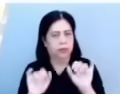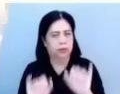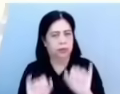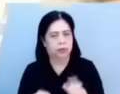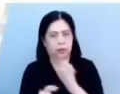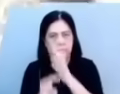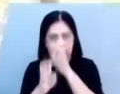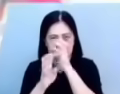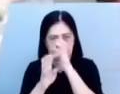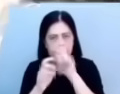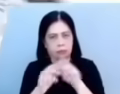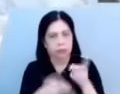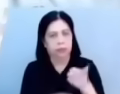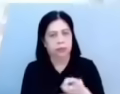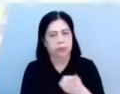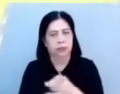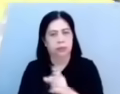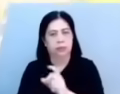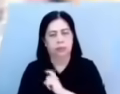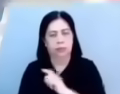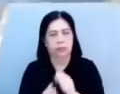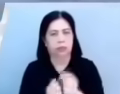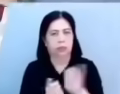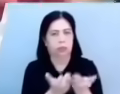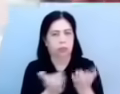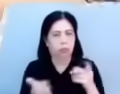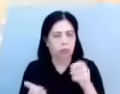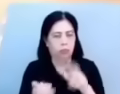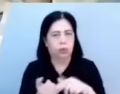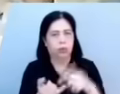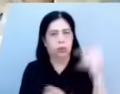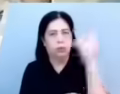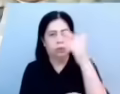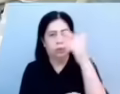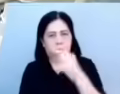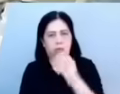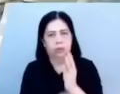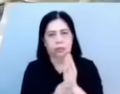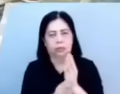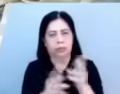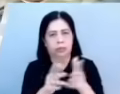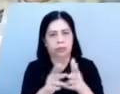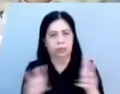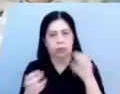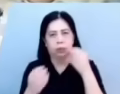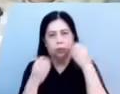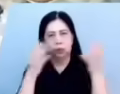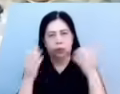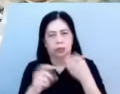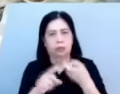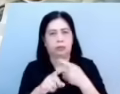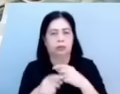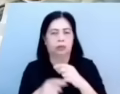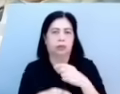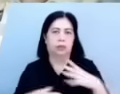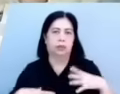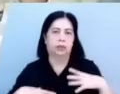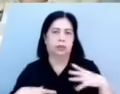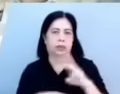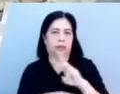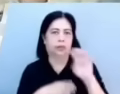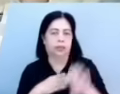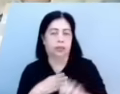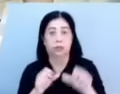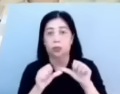ang pagbabantay ng PNP sa mga pantalan, paliparan at bus terminal para sa mga uuwi na galing sa holiday weekend. Tuloy-tuloy raw